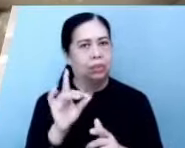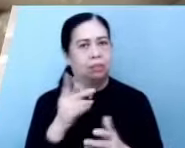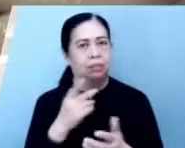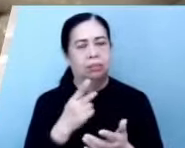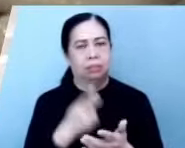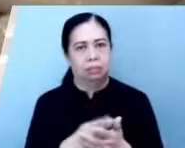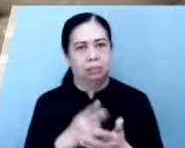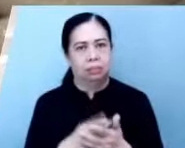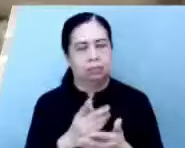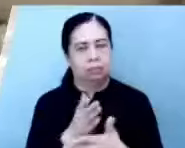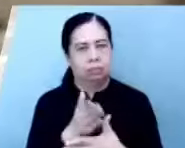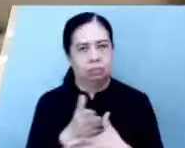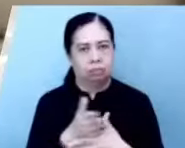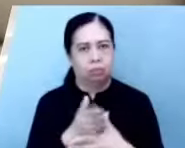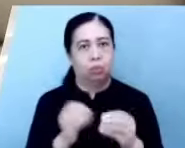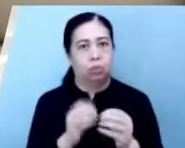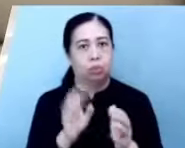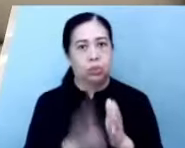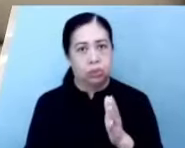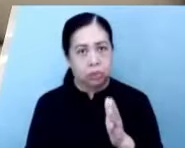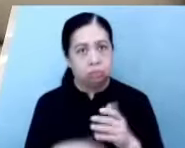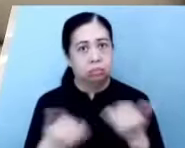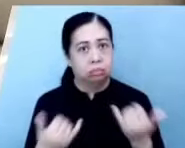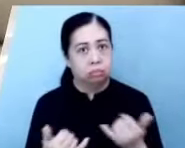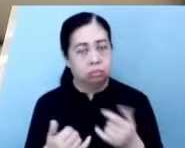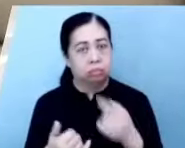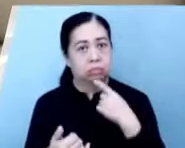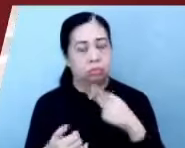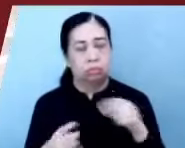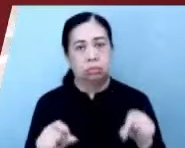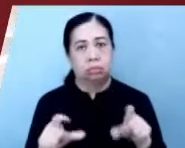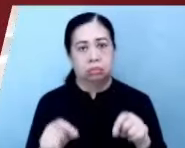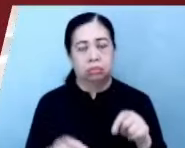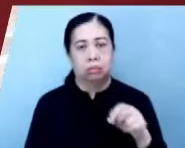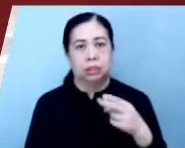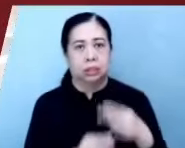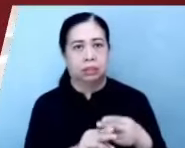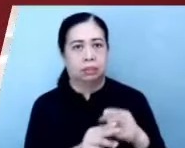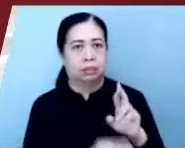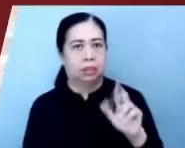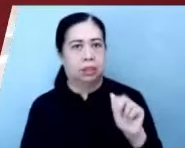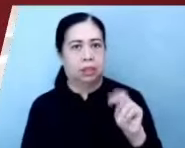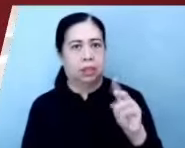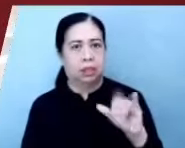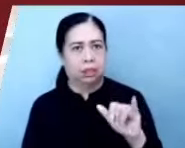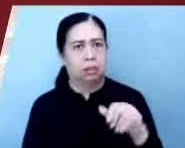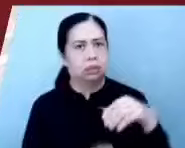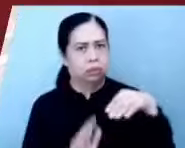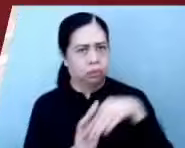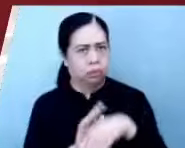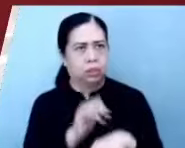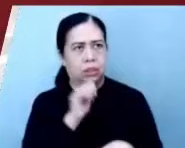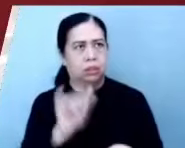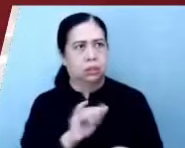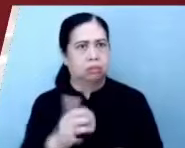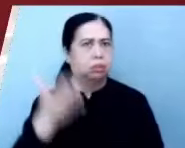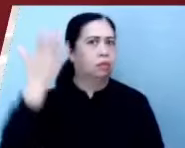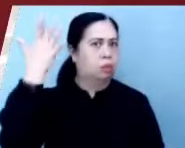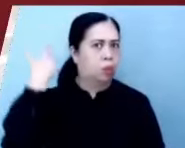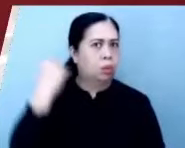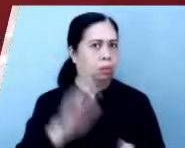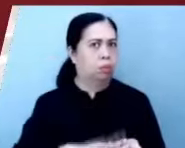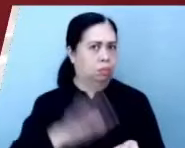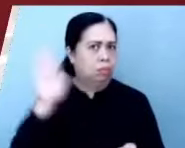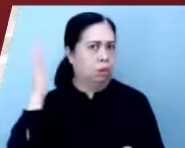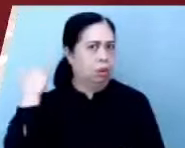Mas mura na raw yan kung tutusin, sabi ng tinderong si Randy Aquino. Bumaba na ngayon, hindi katulad ng dati. Yung dati ba sir?